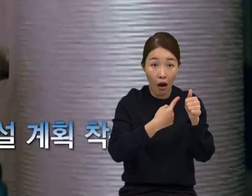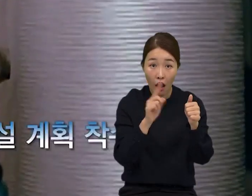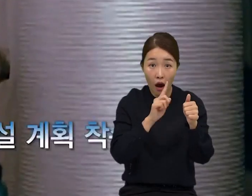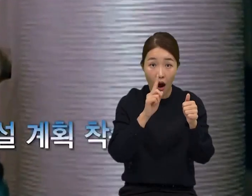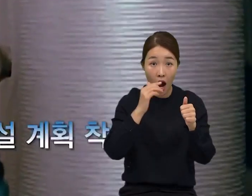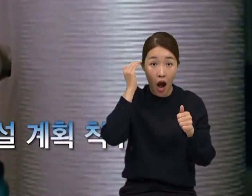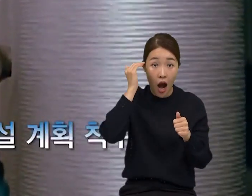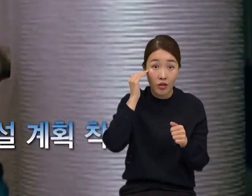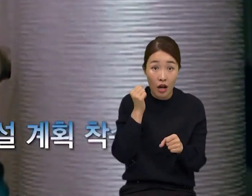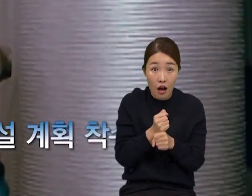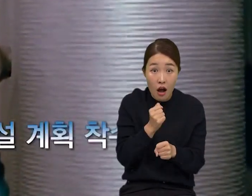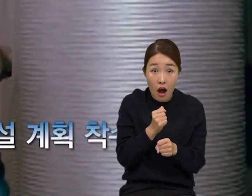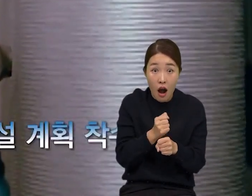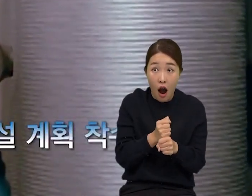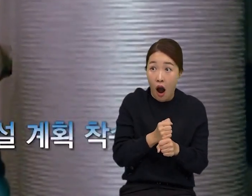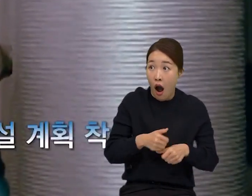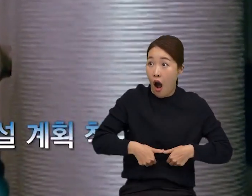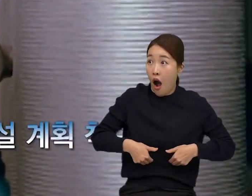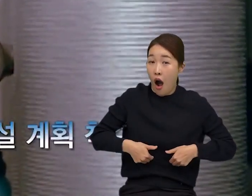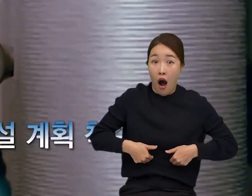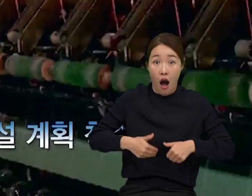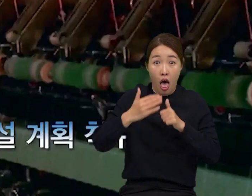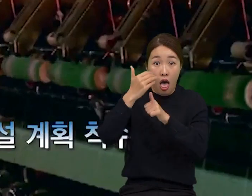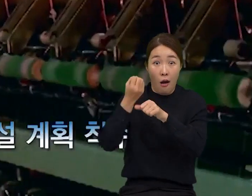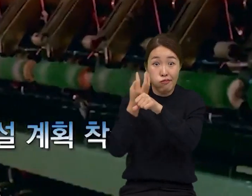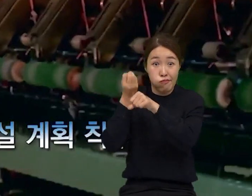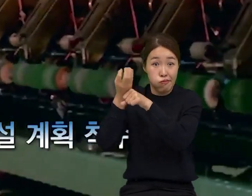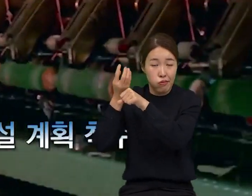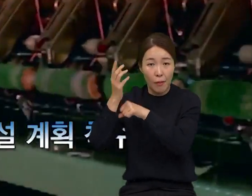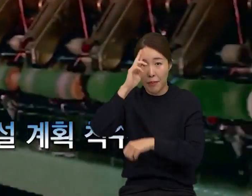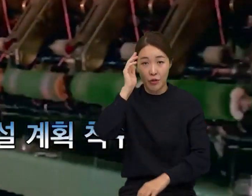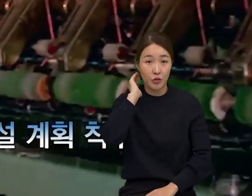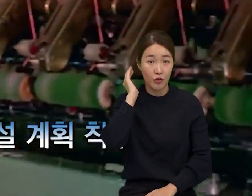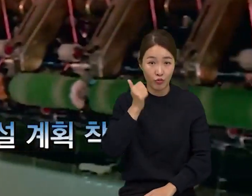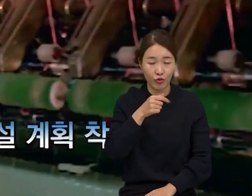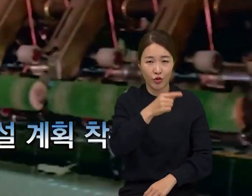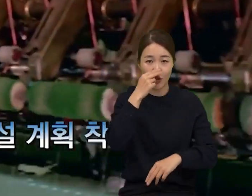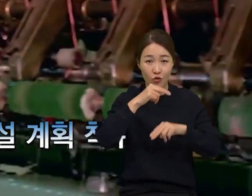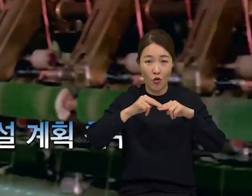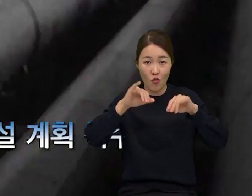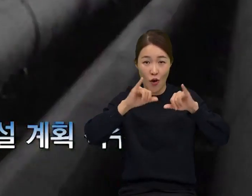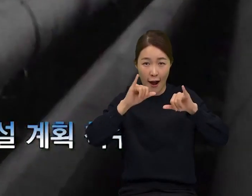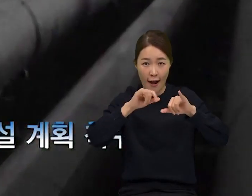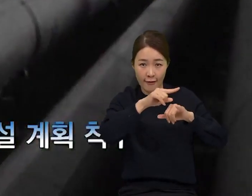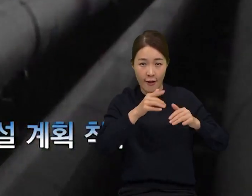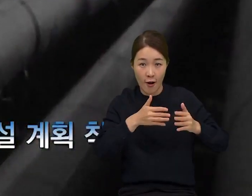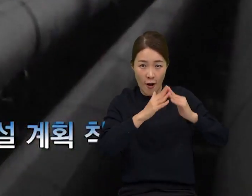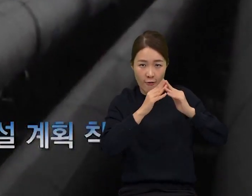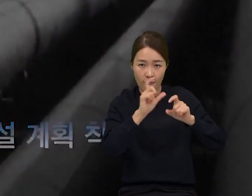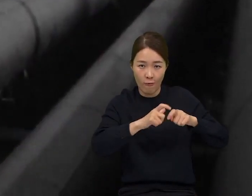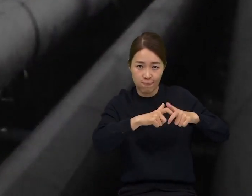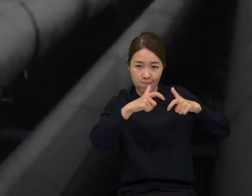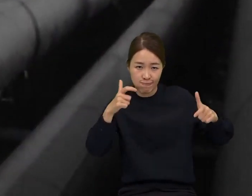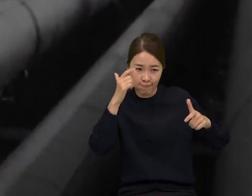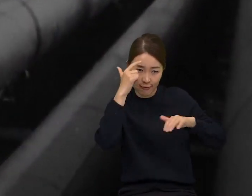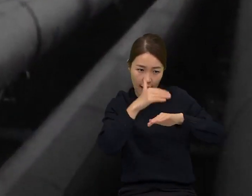원료를 국산화할 필요도 커졌기 때문에 박정희 정부는 석유화학공업 건설 계획에 착수했다.